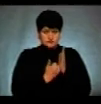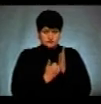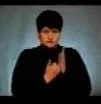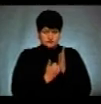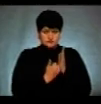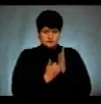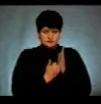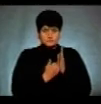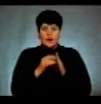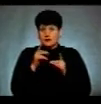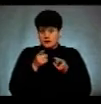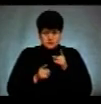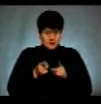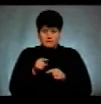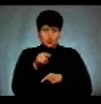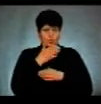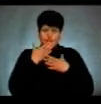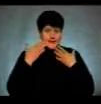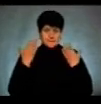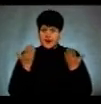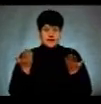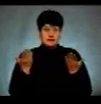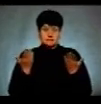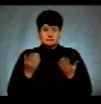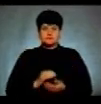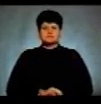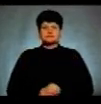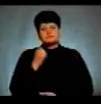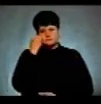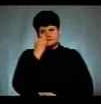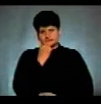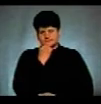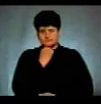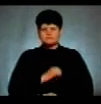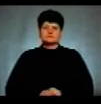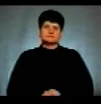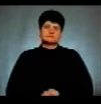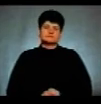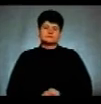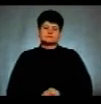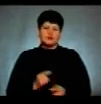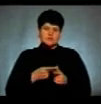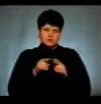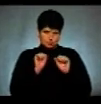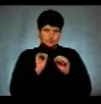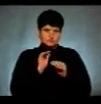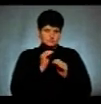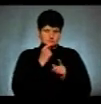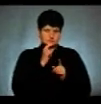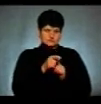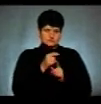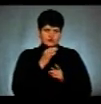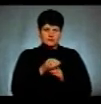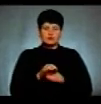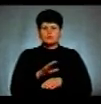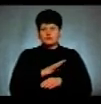а насправді його немає? Дякую. Чи можете дати вже відповідь?